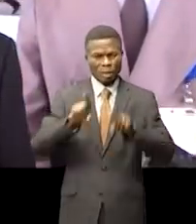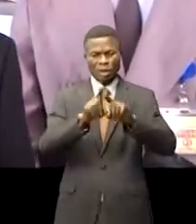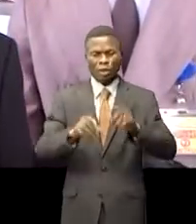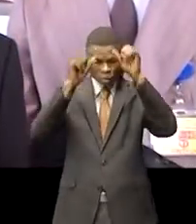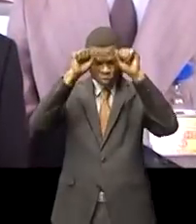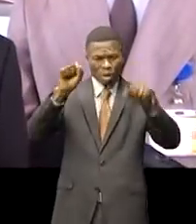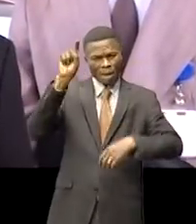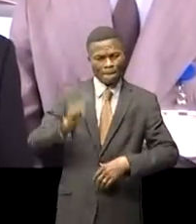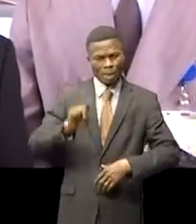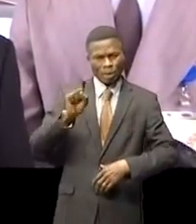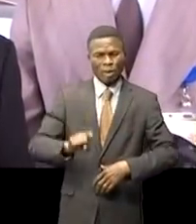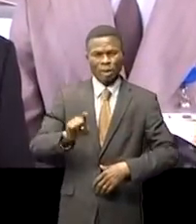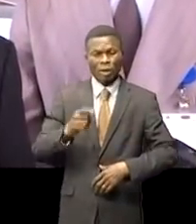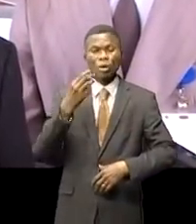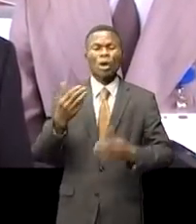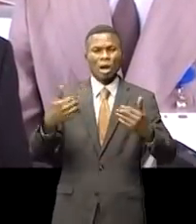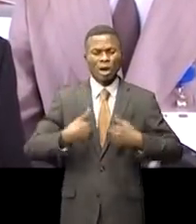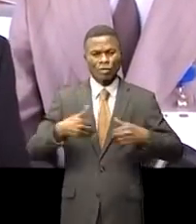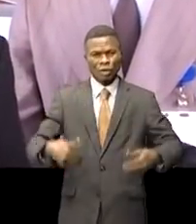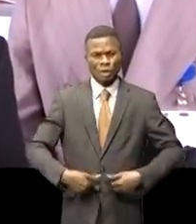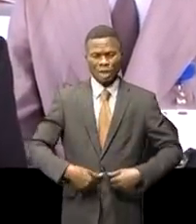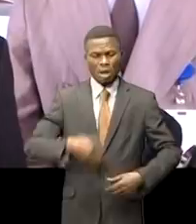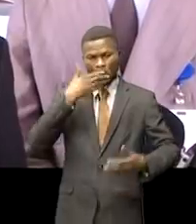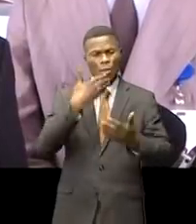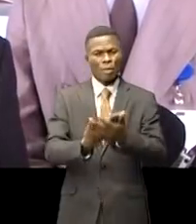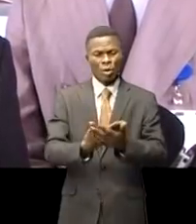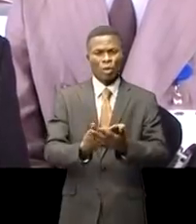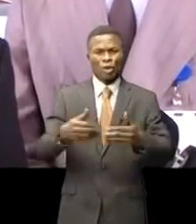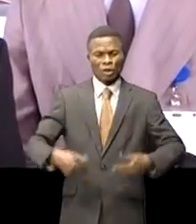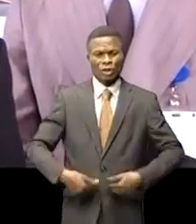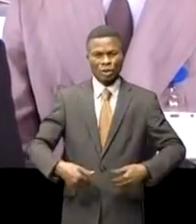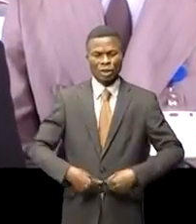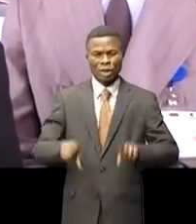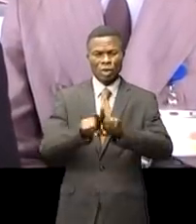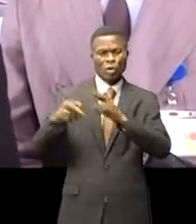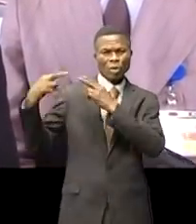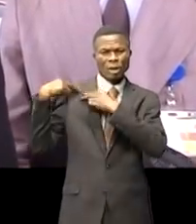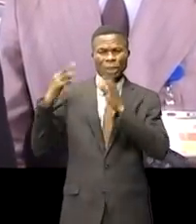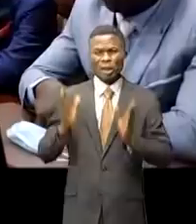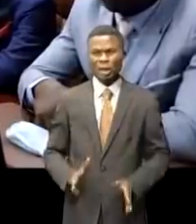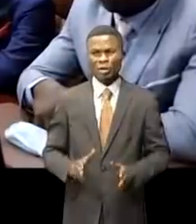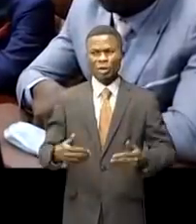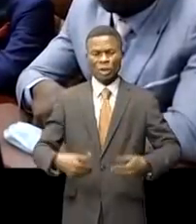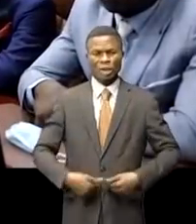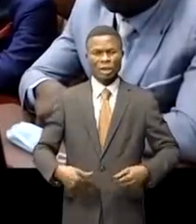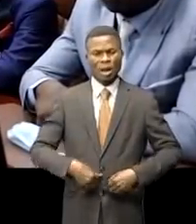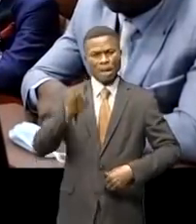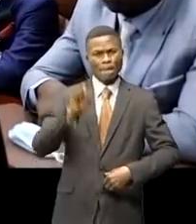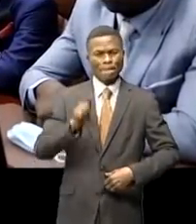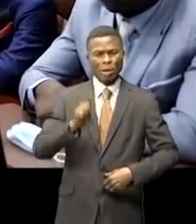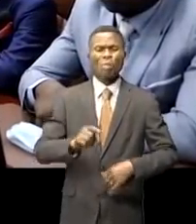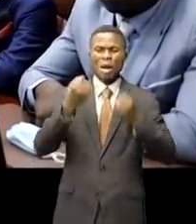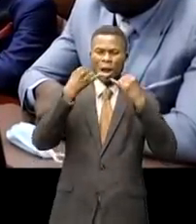qui veut n'est ce pas avoir une jeunesse models in jeunesse et responsable une jeunesse qui a besoin de